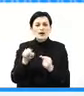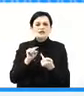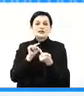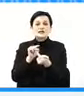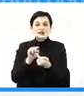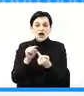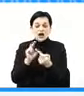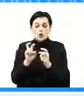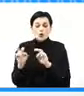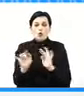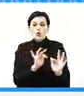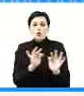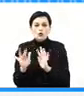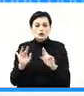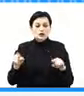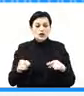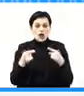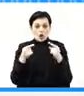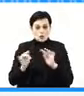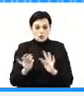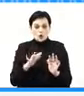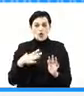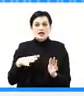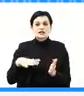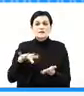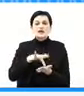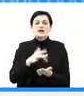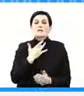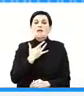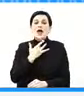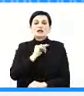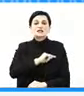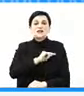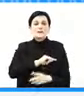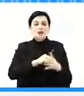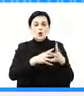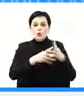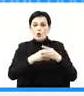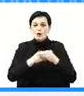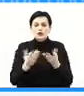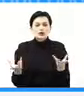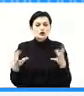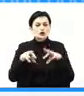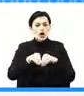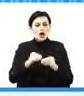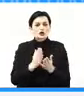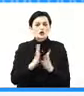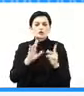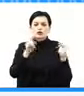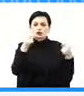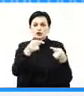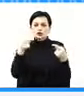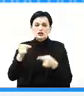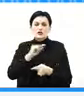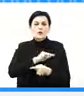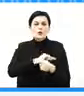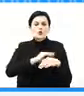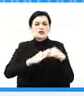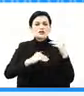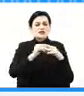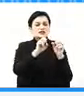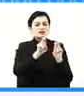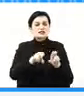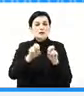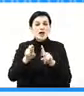საწინააღმდეგო ღონისძიებების განხორციელების პროცესში თბილისის მერიის სამსახურებთან ერთად ჩართულები არიან შესაბამისი უწყებების სპეციალისტები,